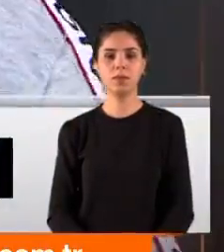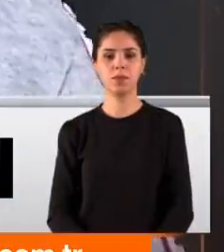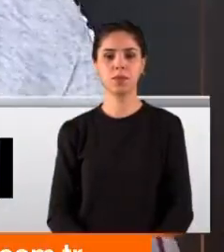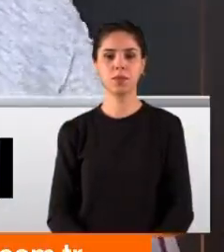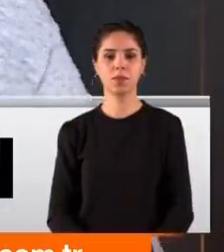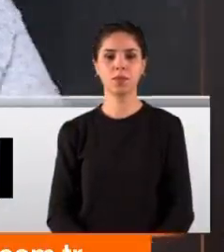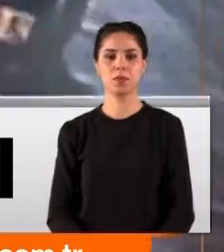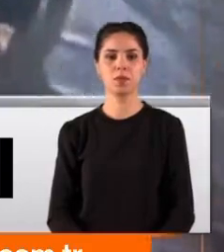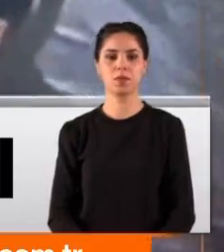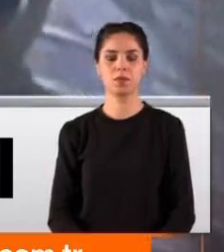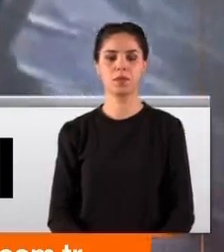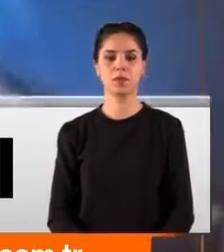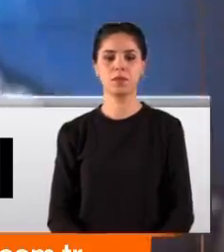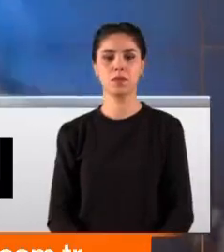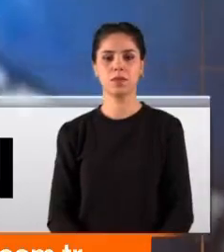Arabaları çalmışlar.